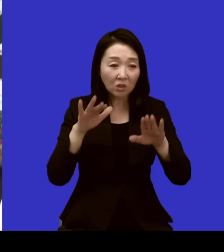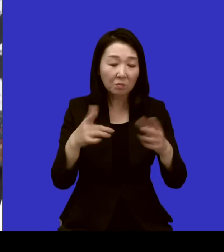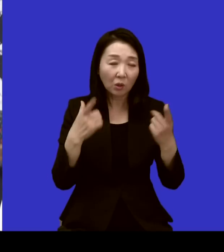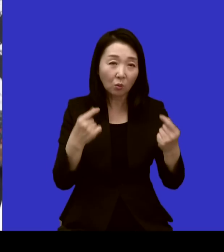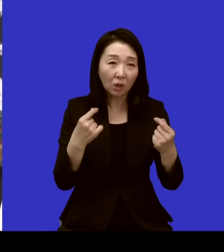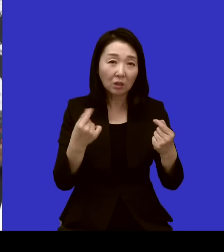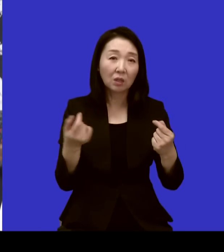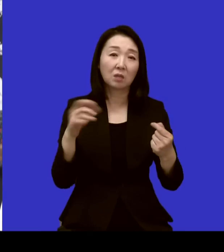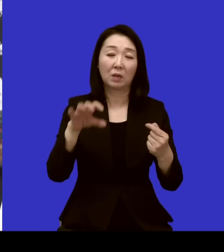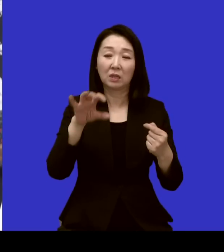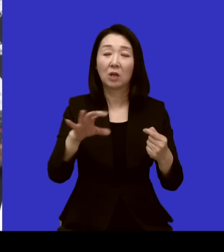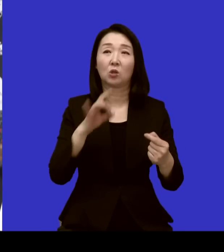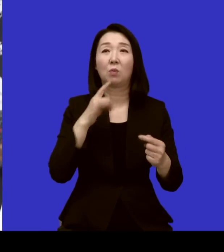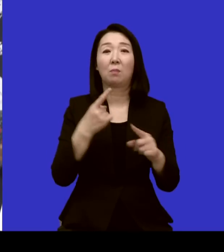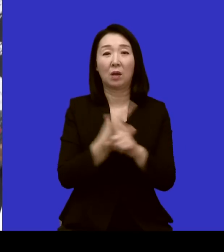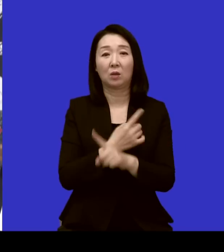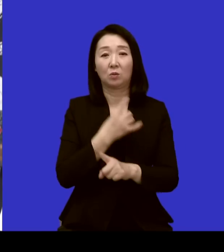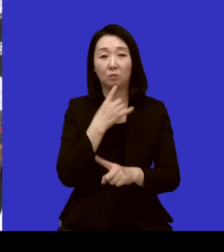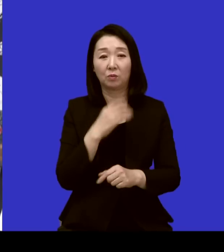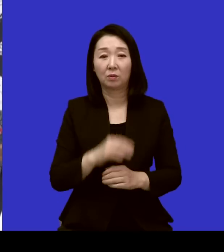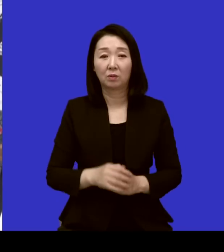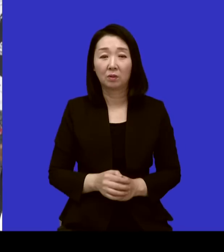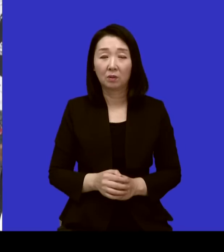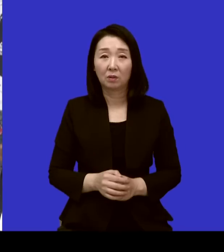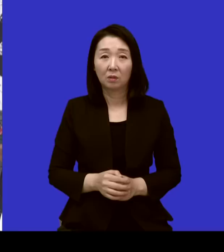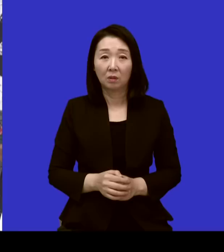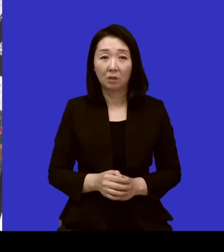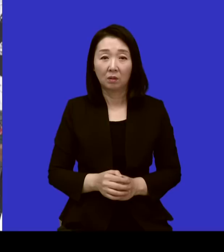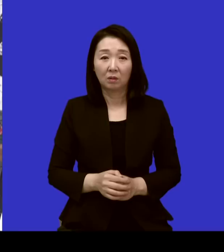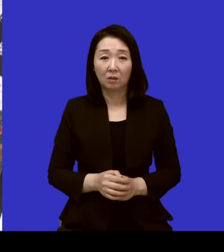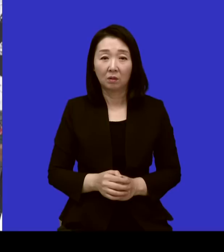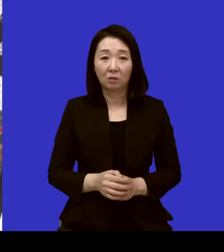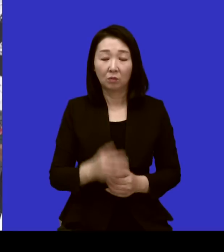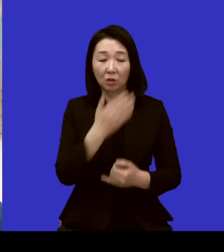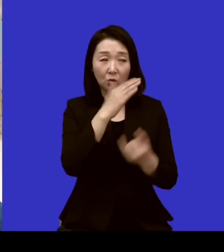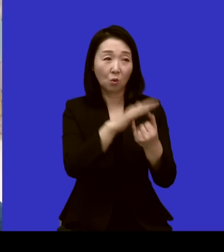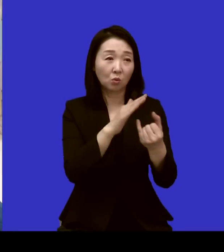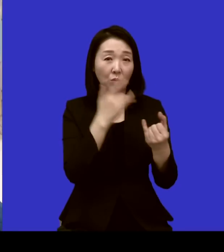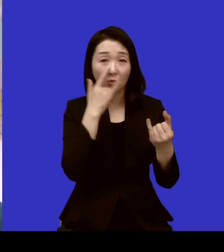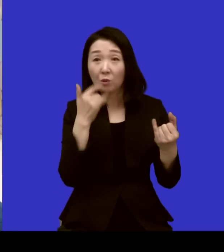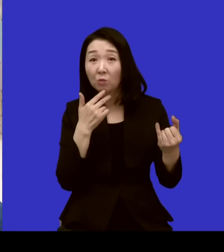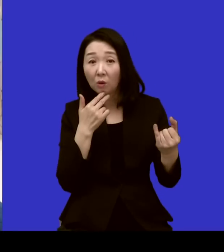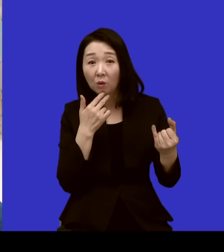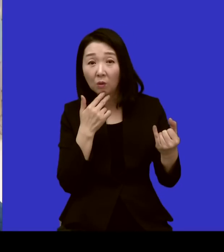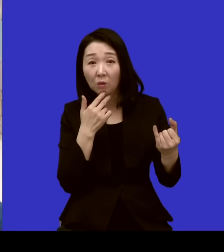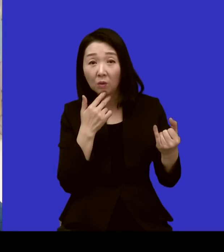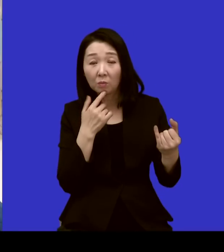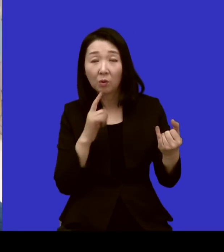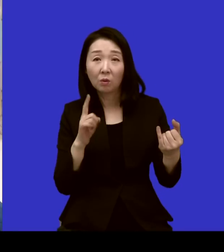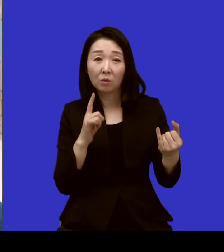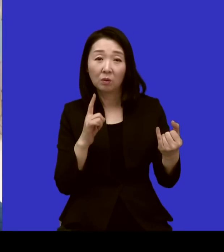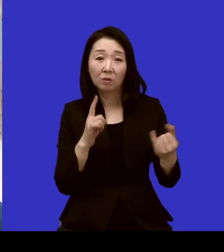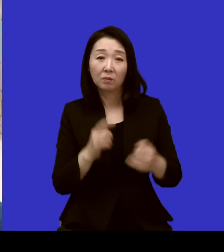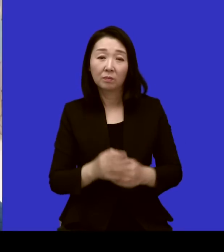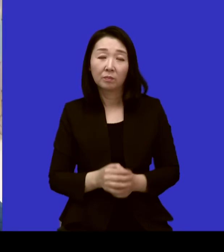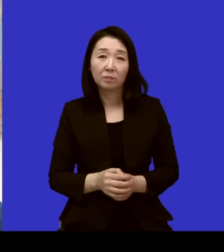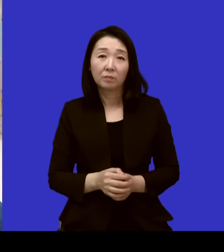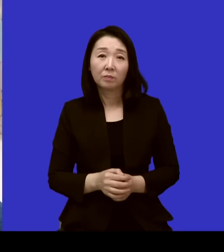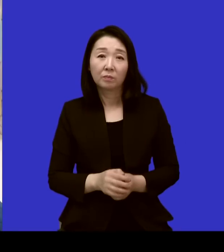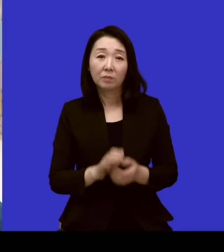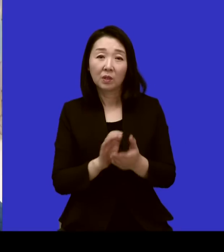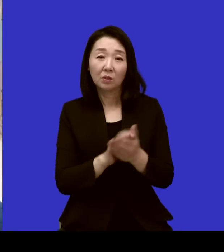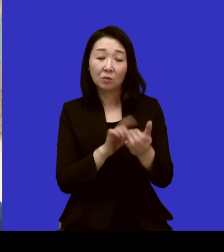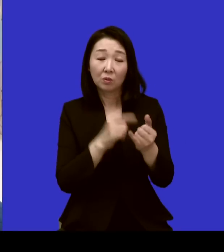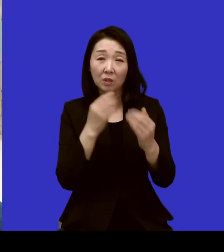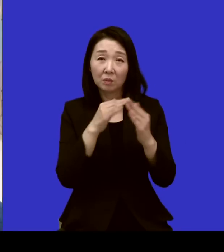근데 그 아이들은 지금 뭐 다 엄마 아빠가 없는. 이게 너무 고통스러운 게요. 예. 그 친구들이